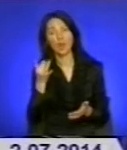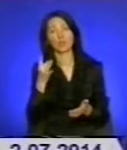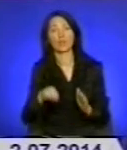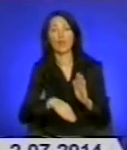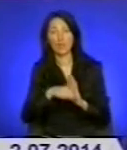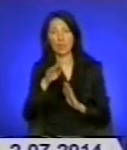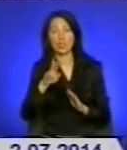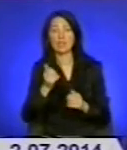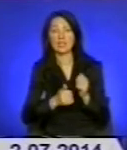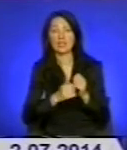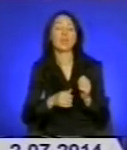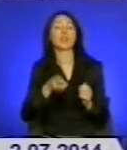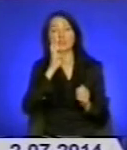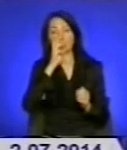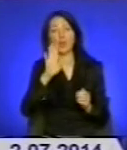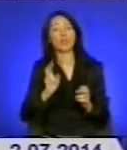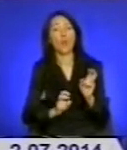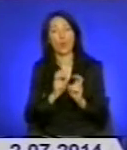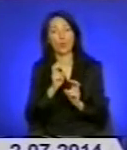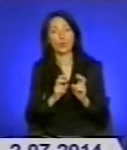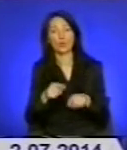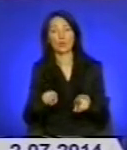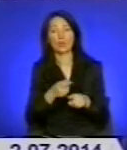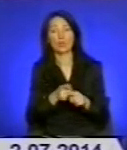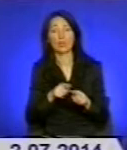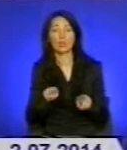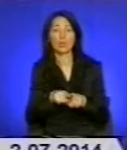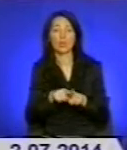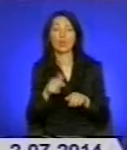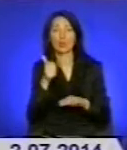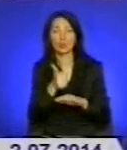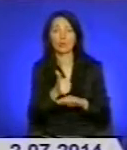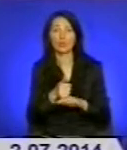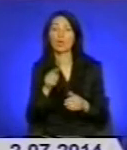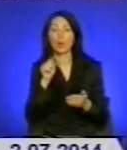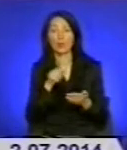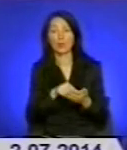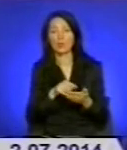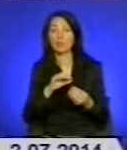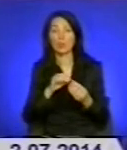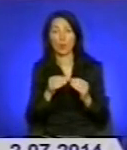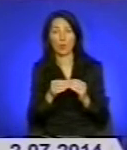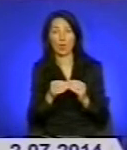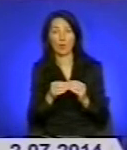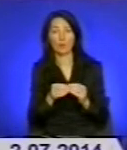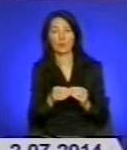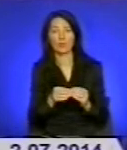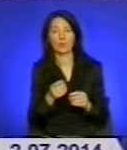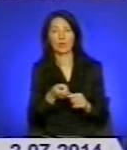ніж середня зарплатня в промисловості це так би мовити всі основні позиції проблеми які